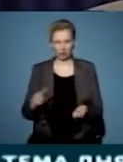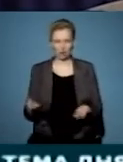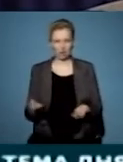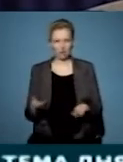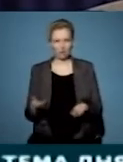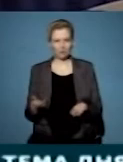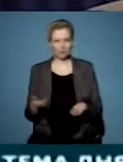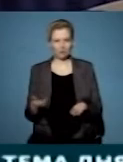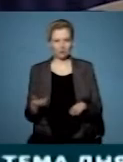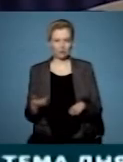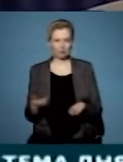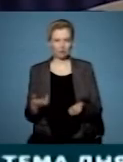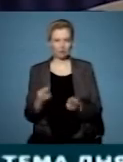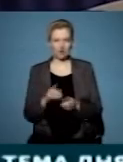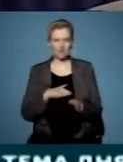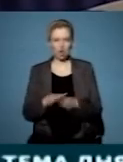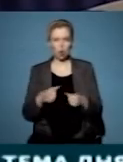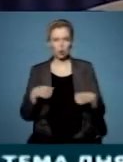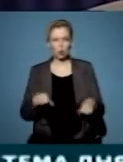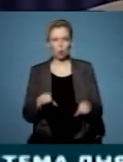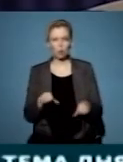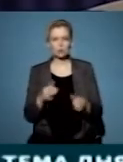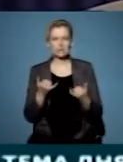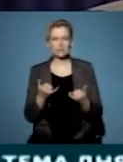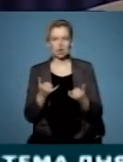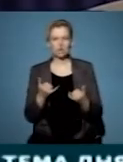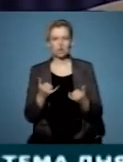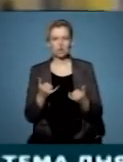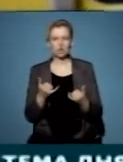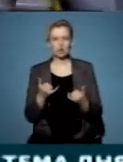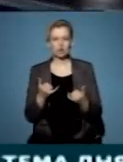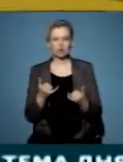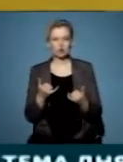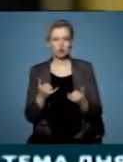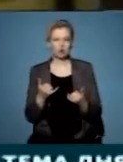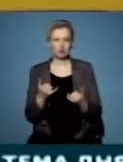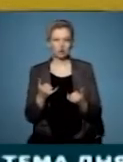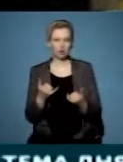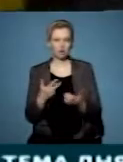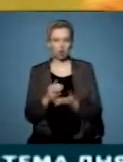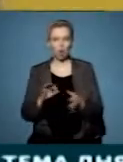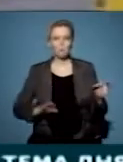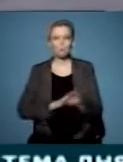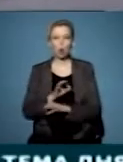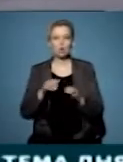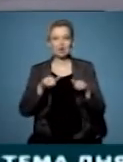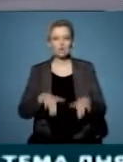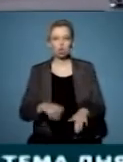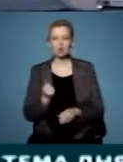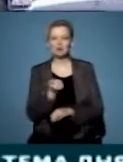Ну, на цей виконком на нас зараз виходить проєкт рішення